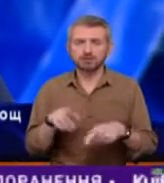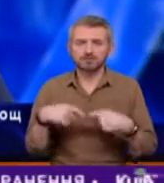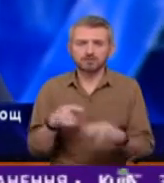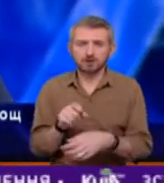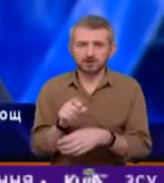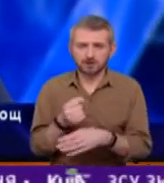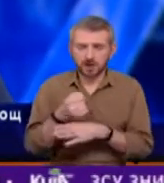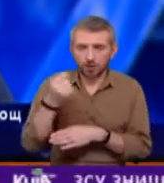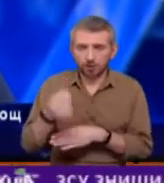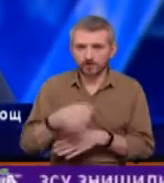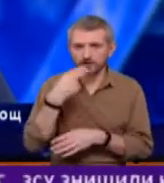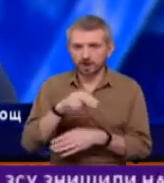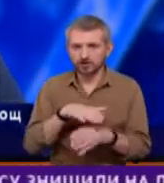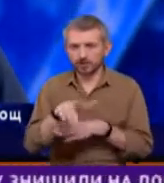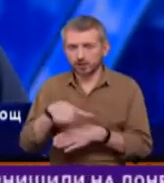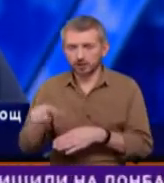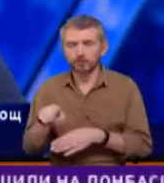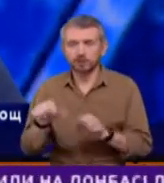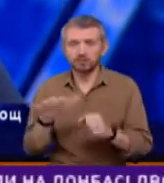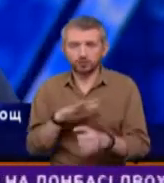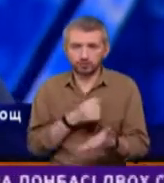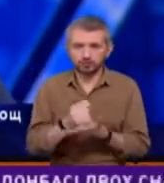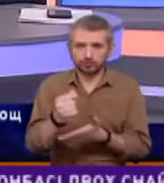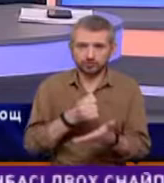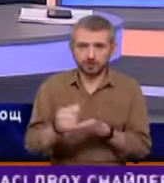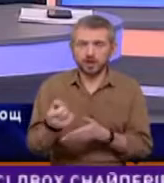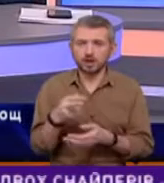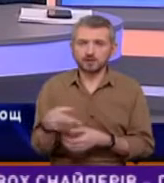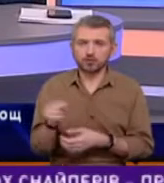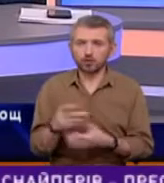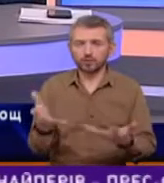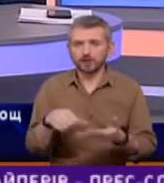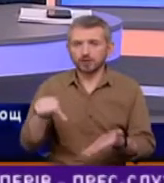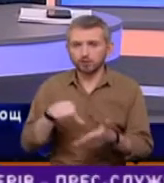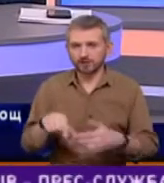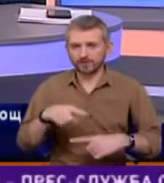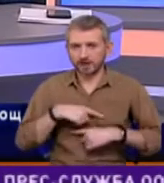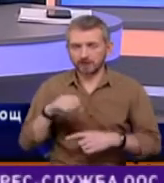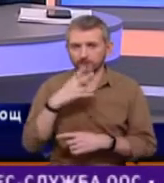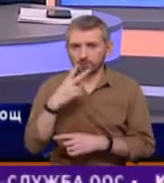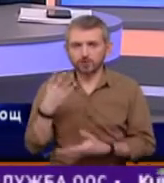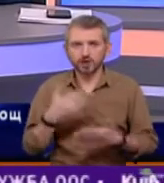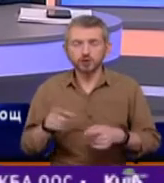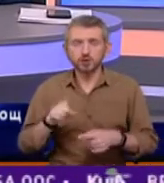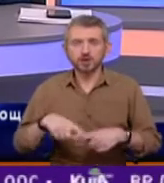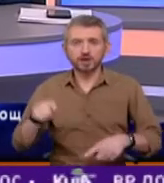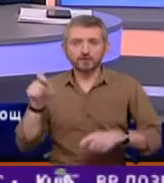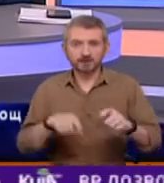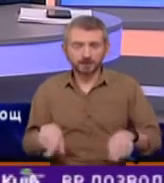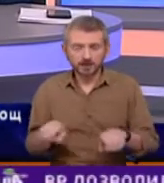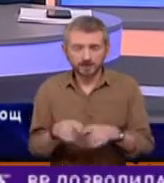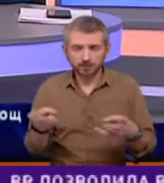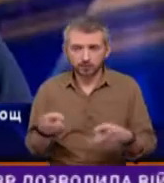кращі виконавці, вони вже можуть бути апріорі номінантами, вже можуть бути для того, щоб взяти участь в фіналі Євробачення, якщо вже цей фестиваль настільки є